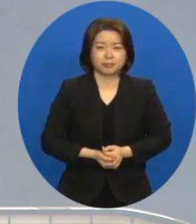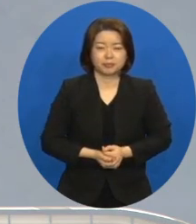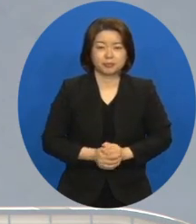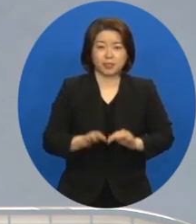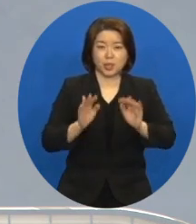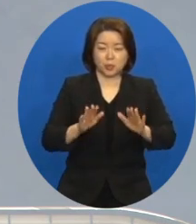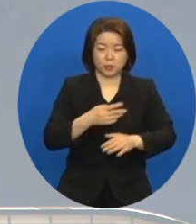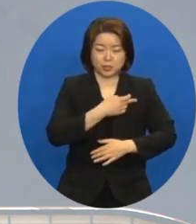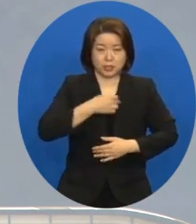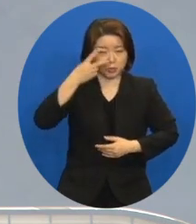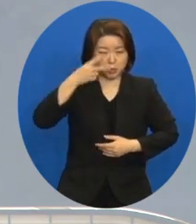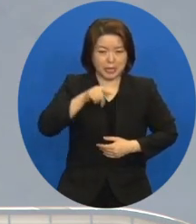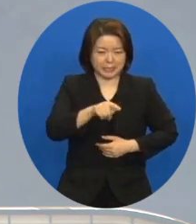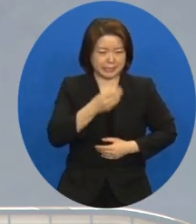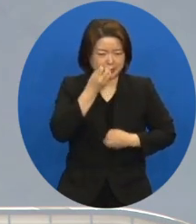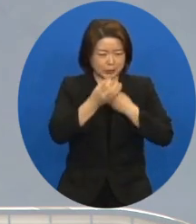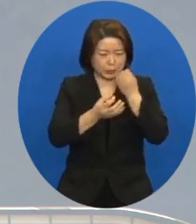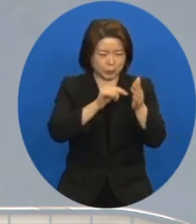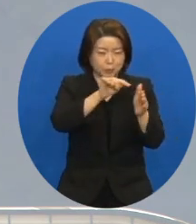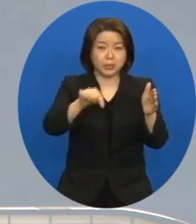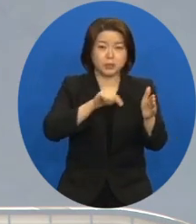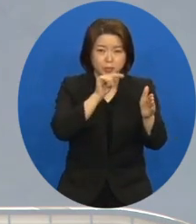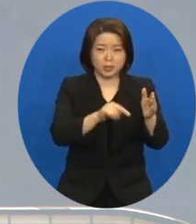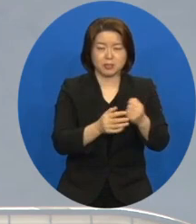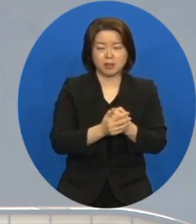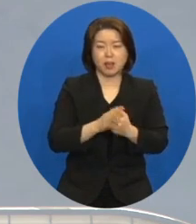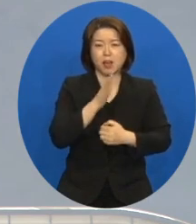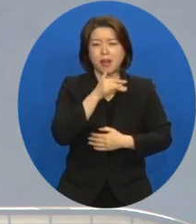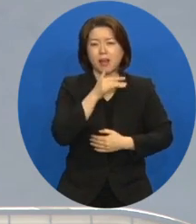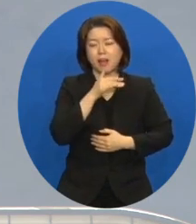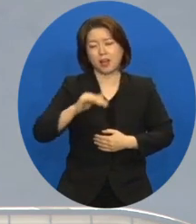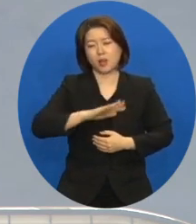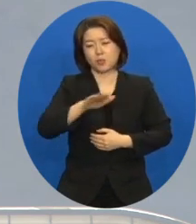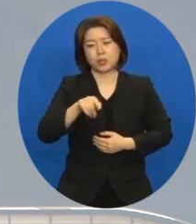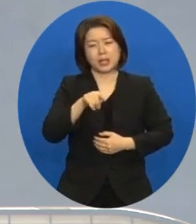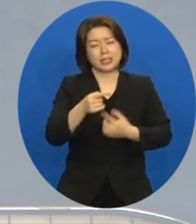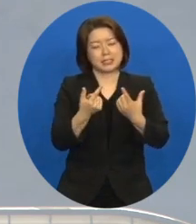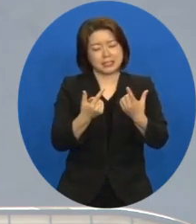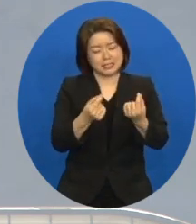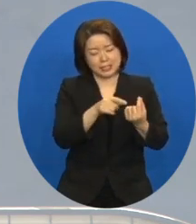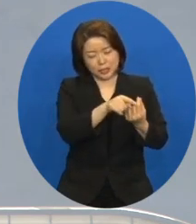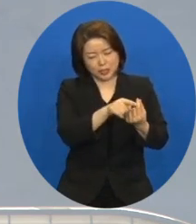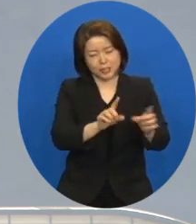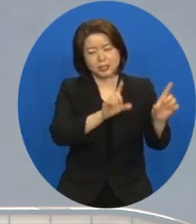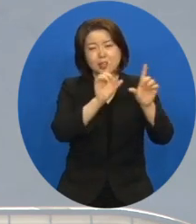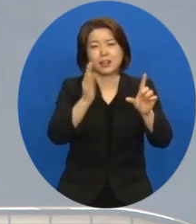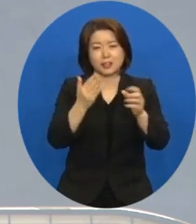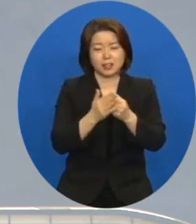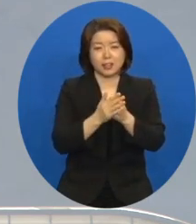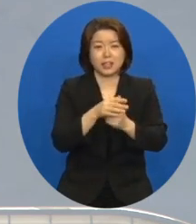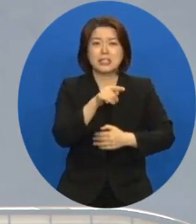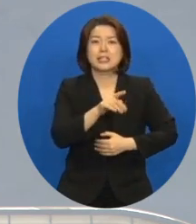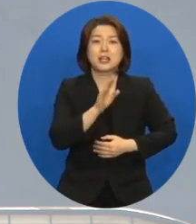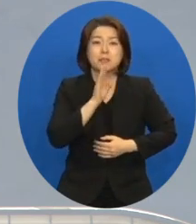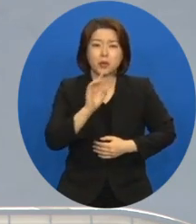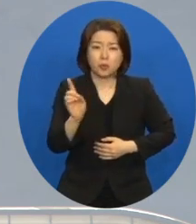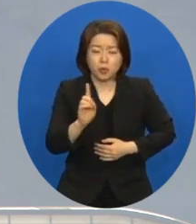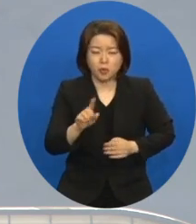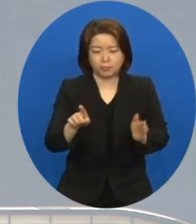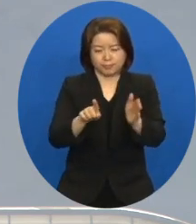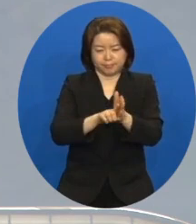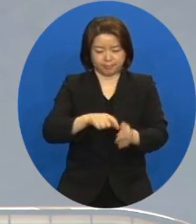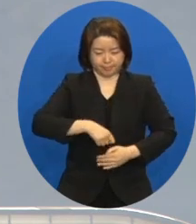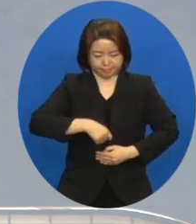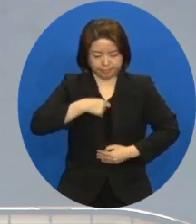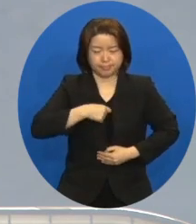오늘 사도 바울의 그 고백 속에서 아, 우리가 정말 그래야 되겠다, 이게 바로 신실함입니다.